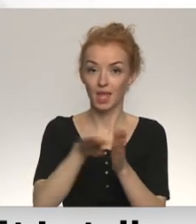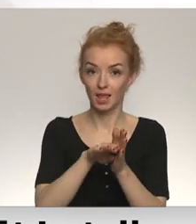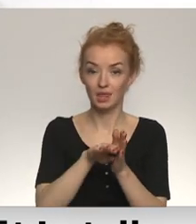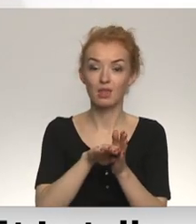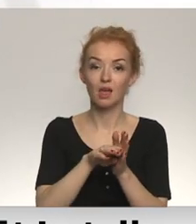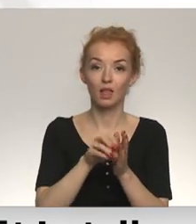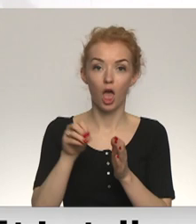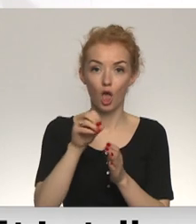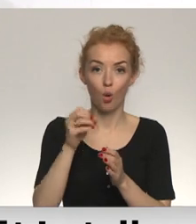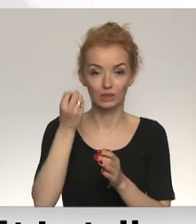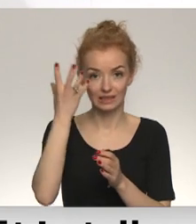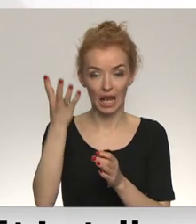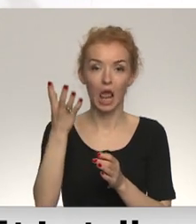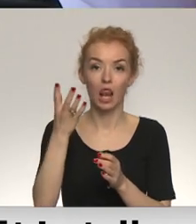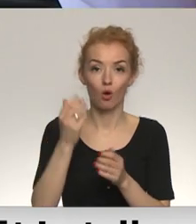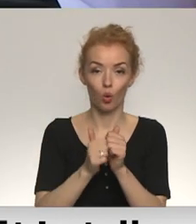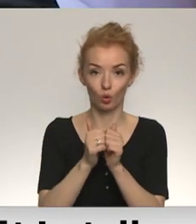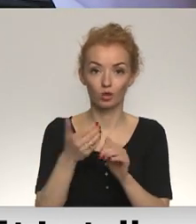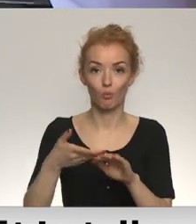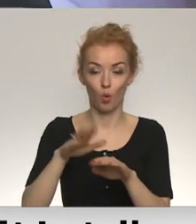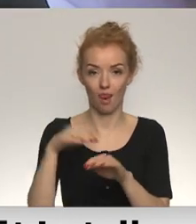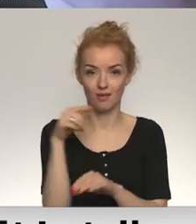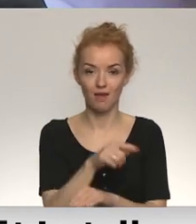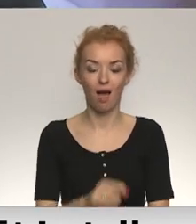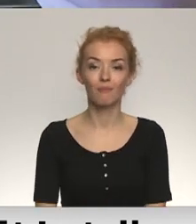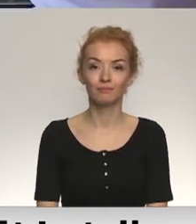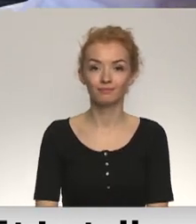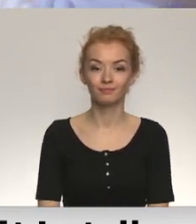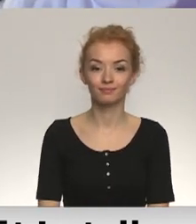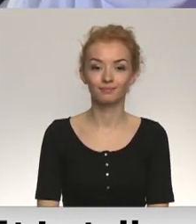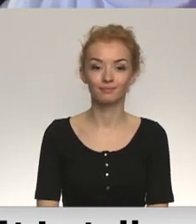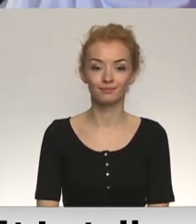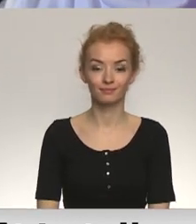Euroskill konkursā, kas notiks Polijā. Dāvids Frenefelds, Ivans Milovs, Latvijas televīzija.